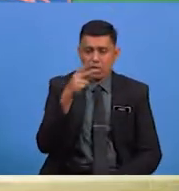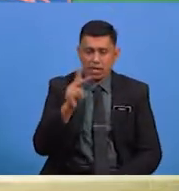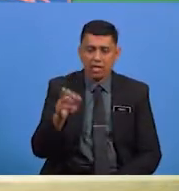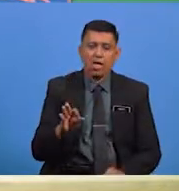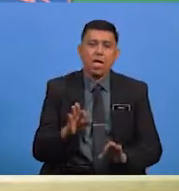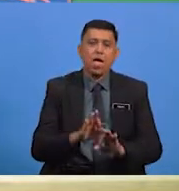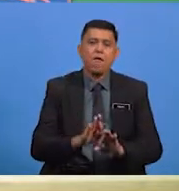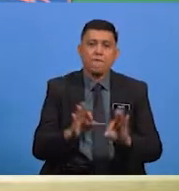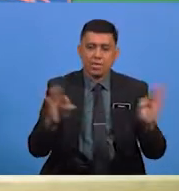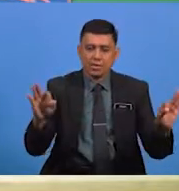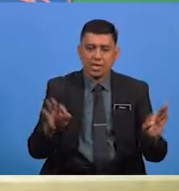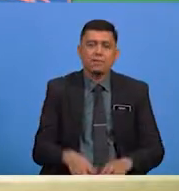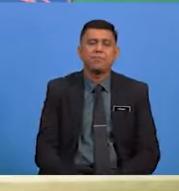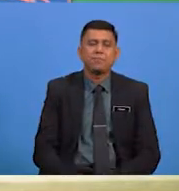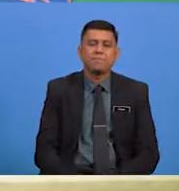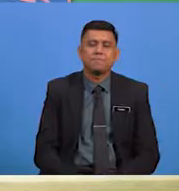merupakan frasa.